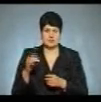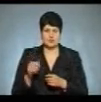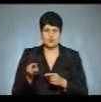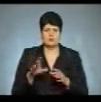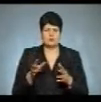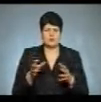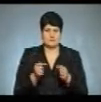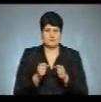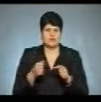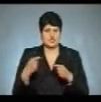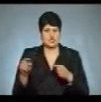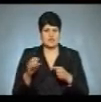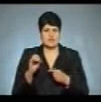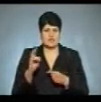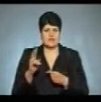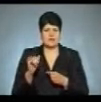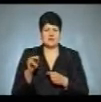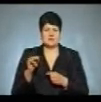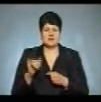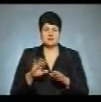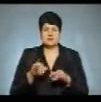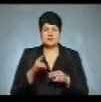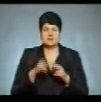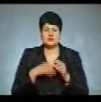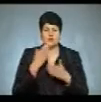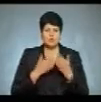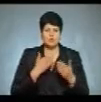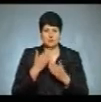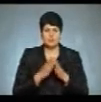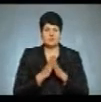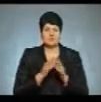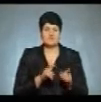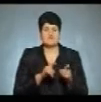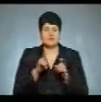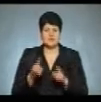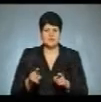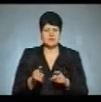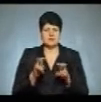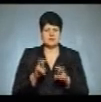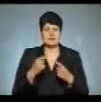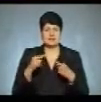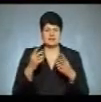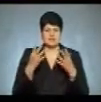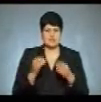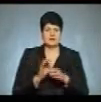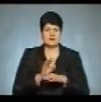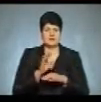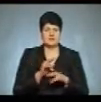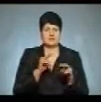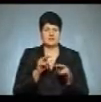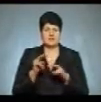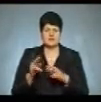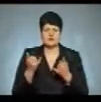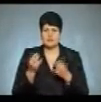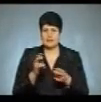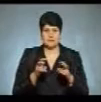іншим екіпажем. Після закінчення допиту державний обвинувач Андрій Левчук просить відкласти засідання на інший день та відправити свідкам, які сьогодні